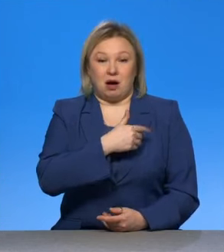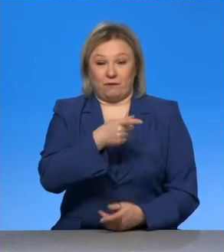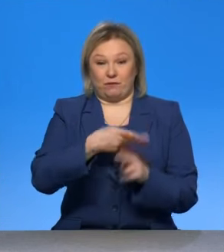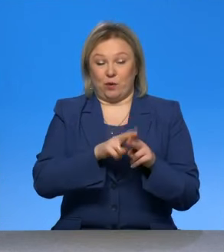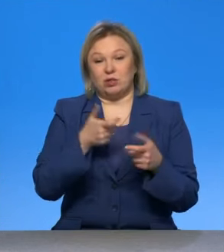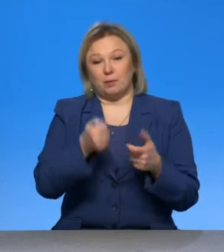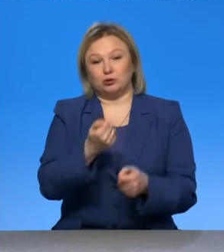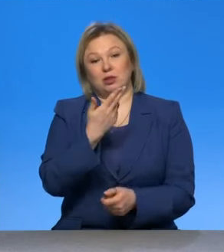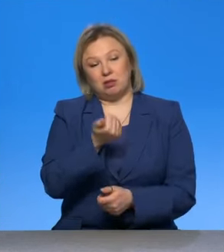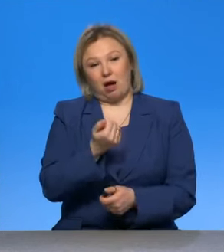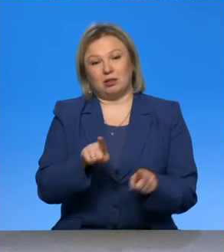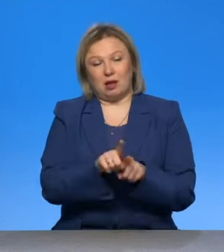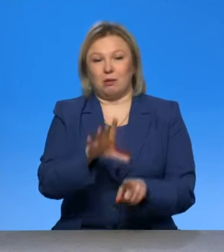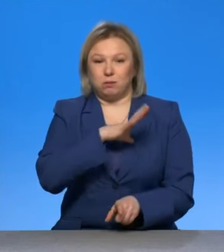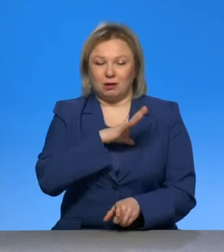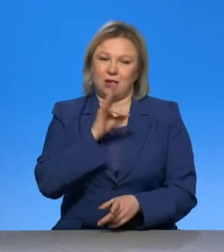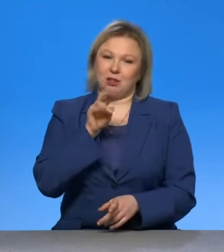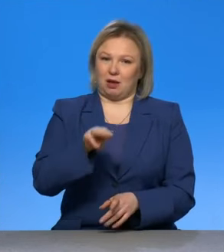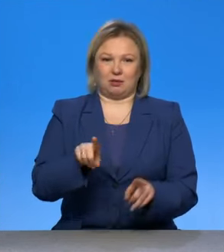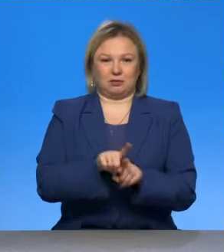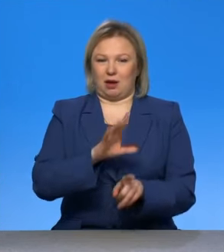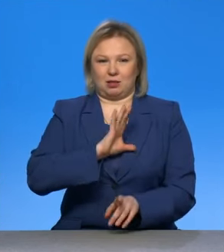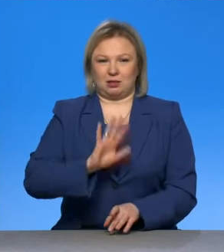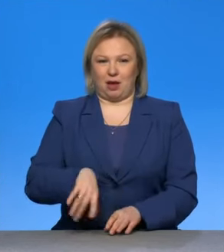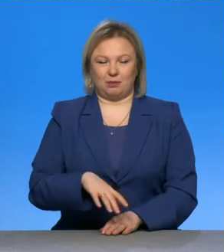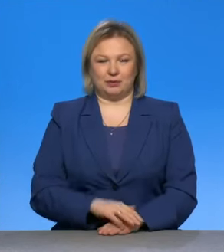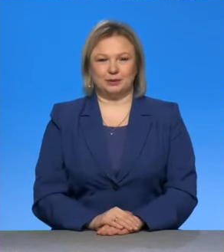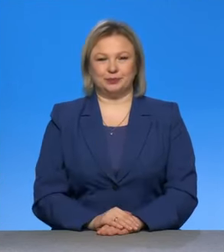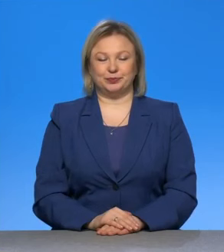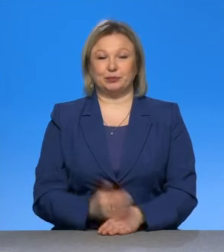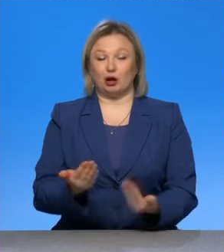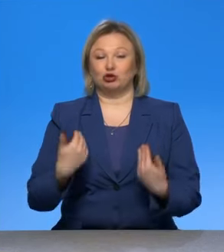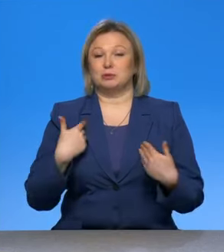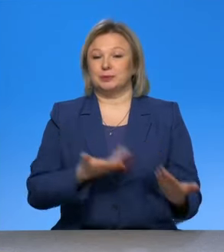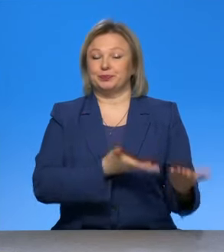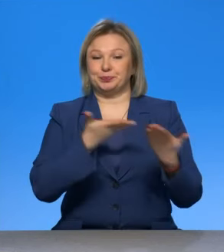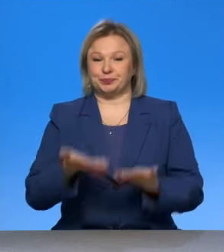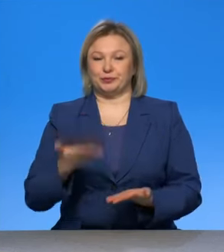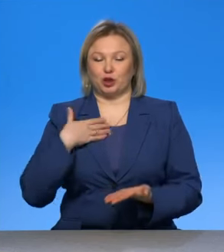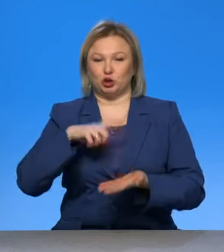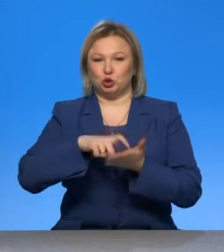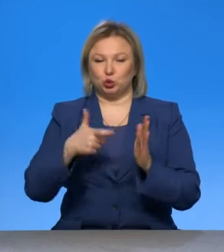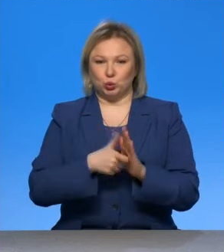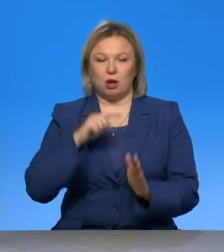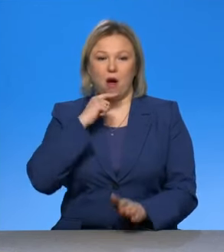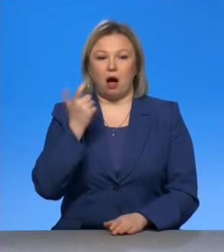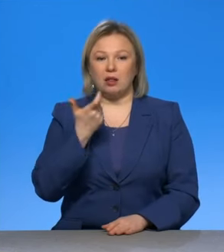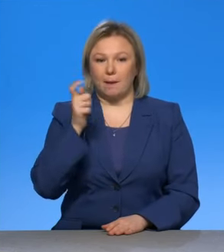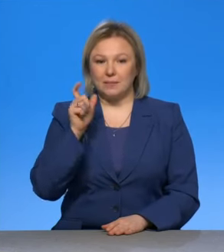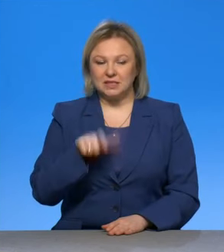темы подведем итоги. Ну а сейчас мы приветствуем в нашей студии Алексея Родина, экономиста,